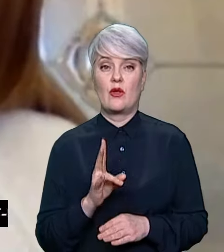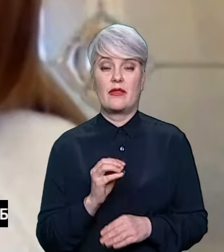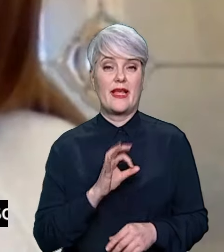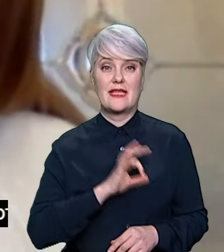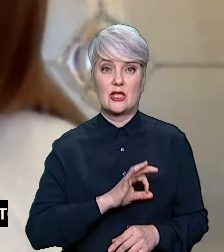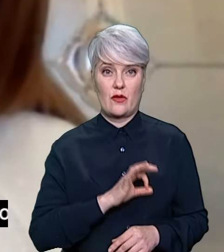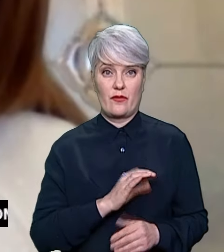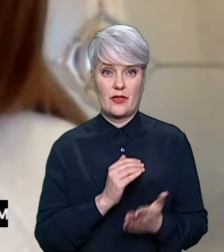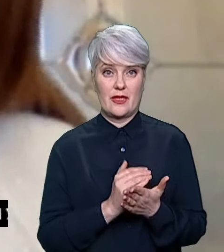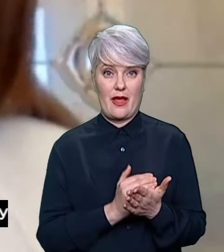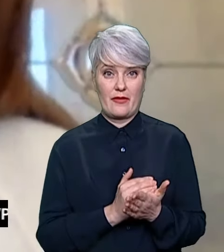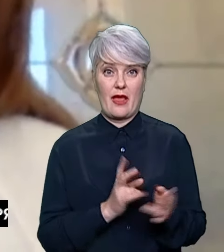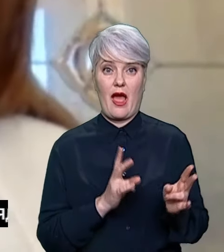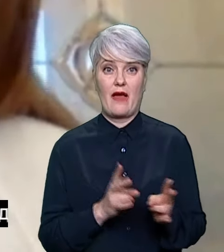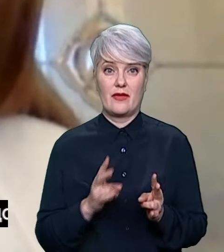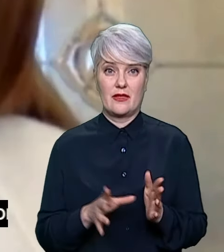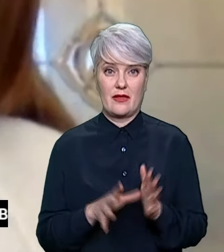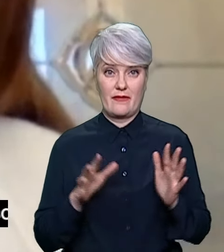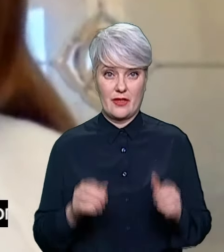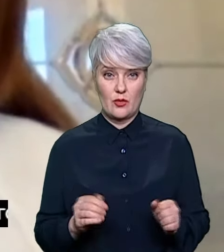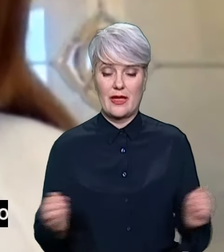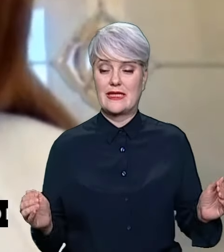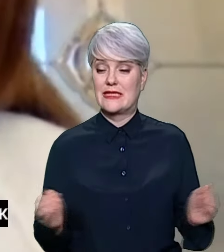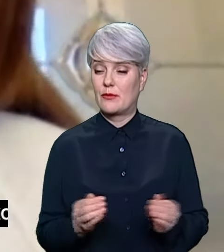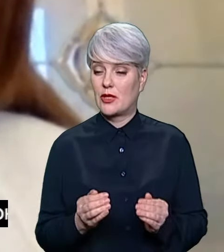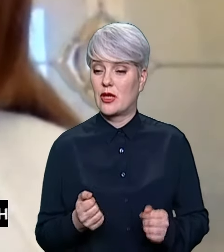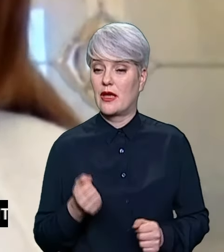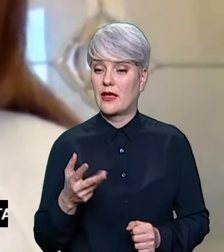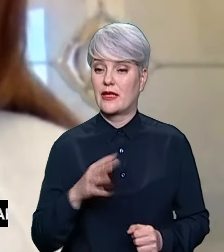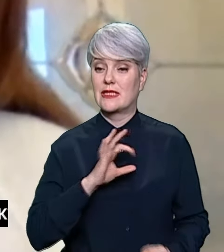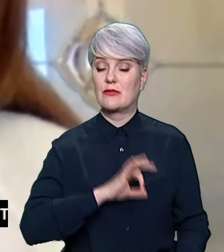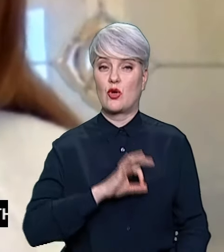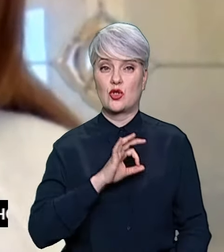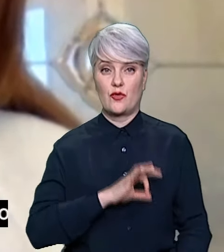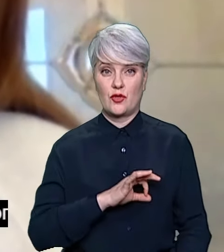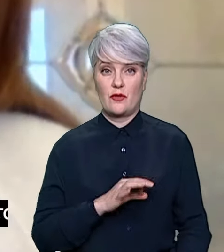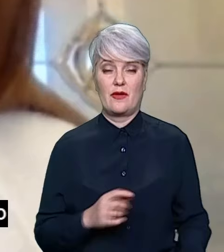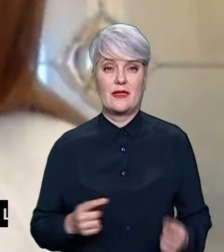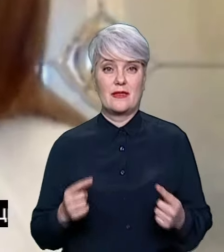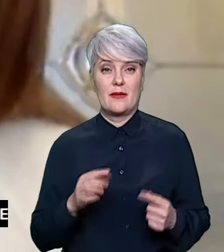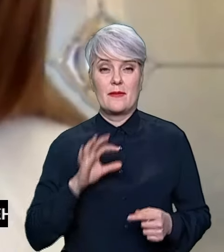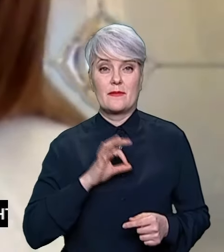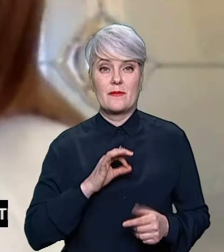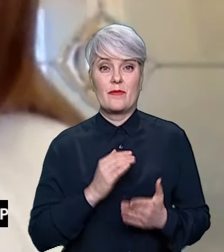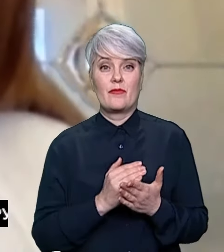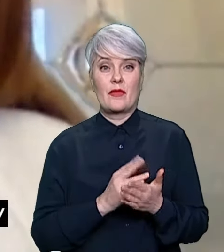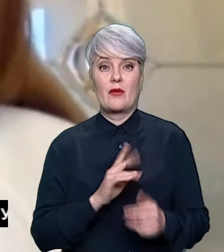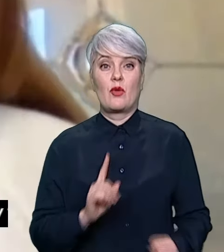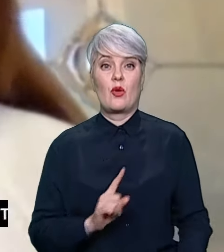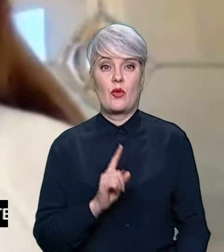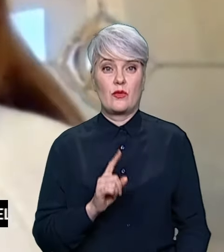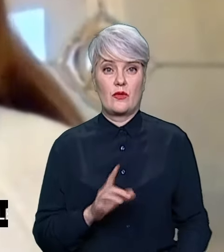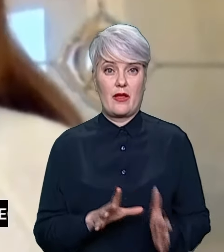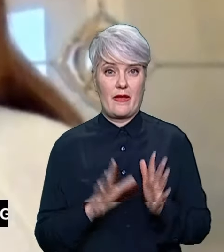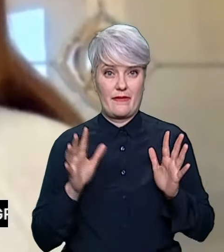застосовувалися графіки аварійних підключень, зменшилася кількість споживачів значно, де застосовувалися графіки погодинних відключень.